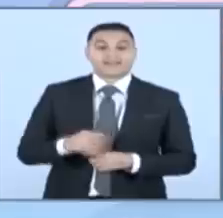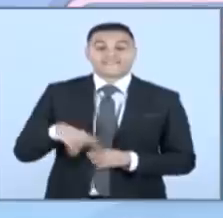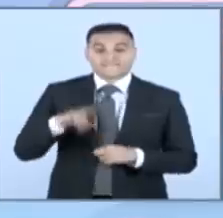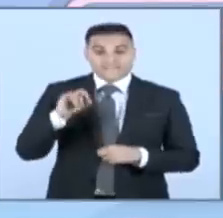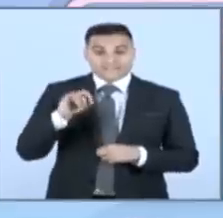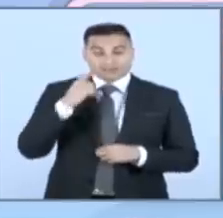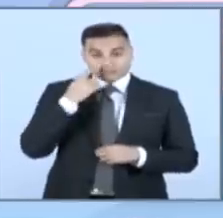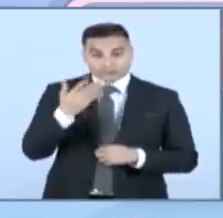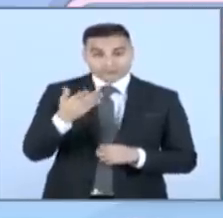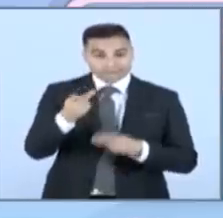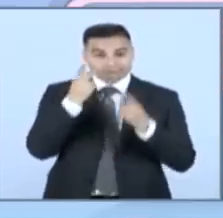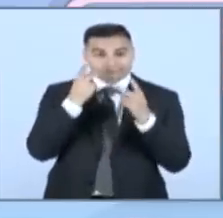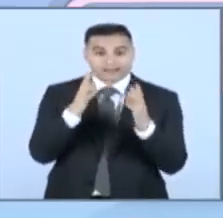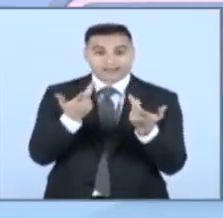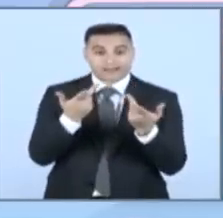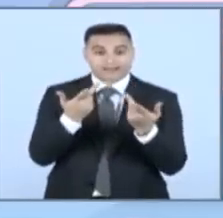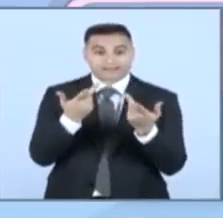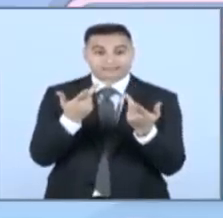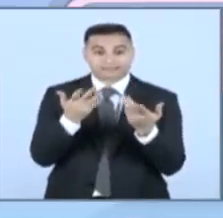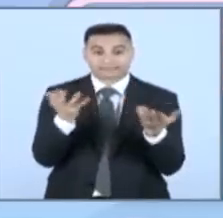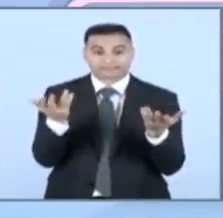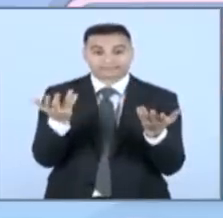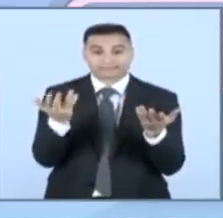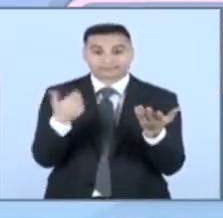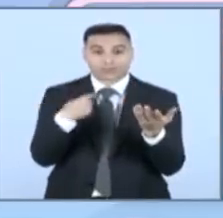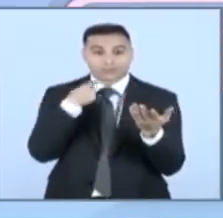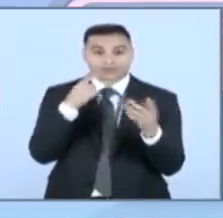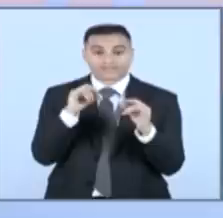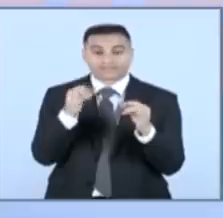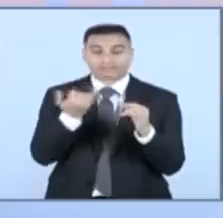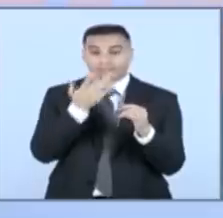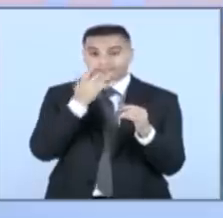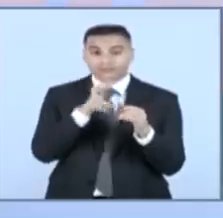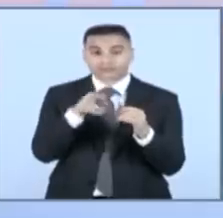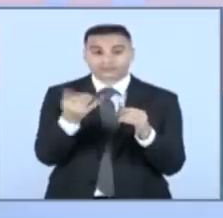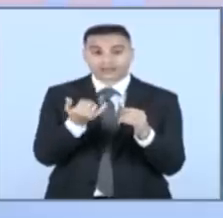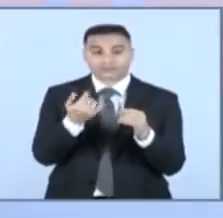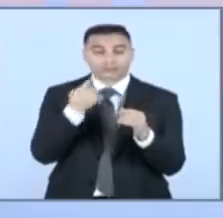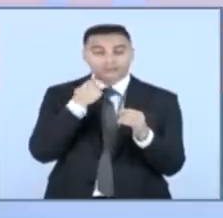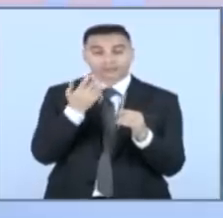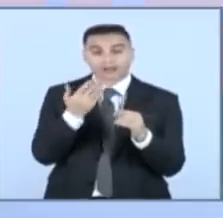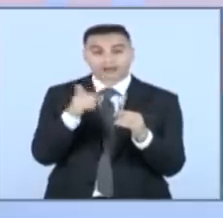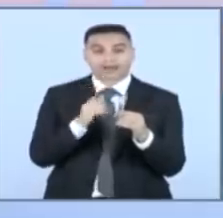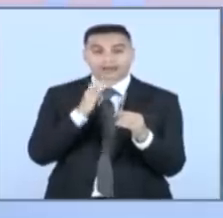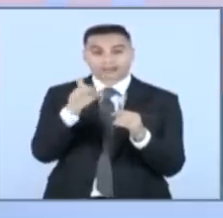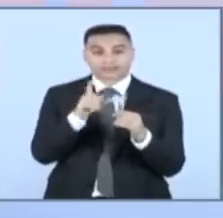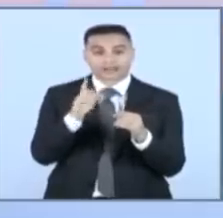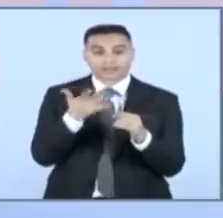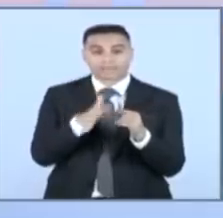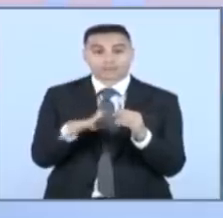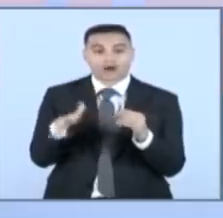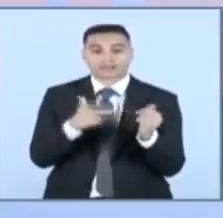50-50، إيه رأيكم؟ لا ليه، خسارة، هيتجاوب في ثانية. الإجابة الصحيحة